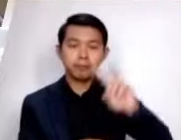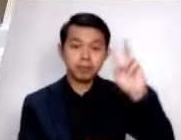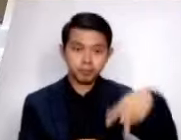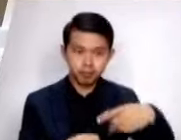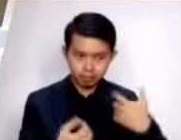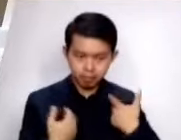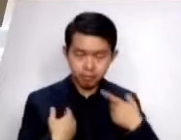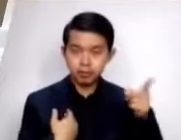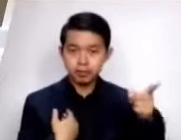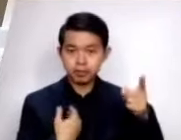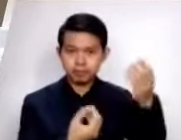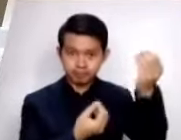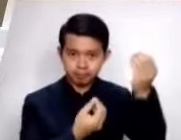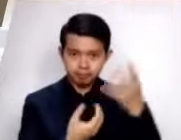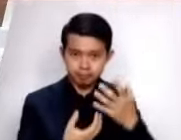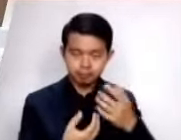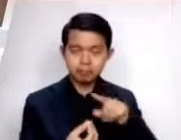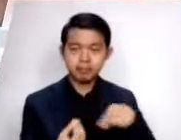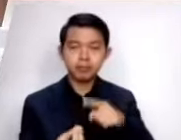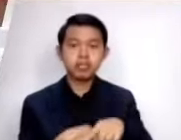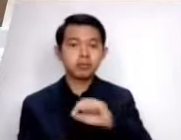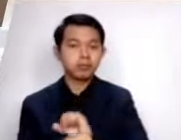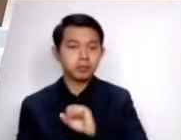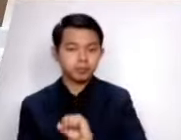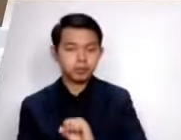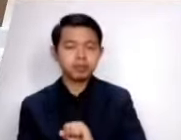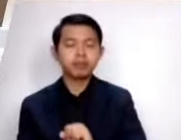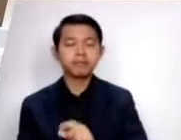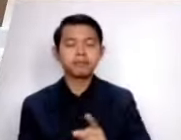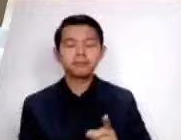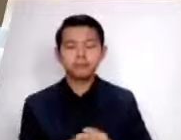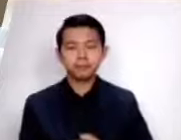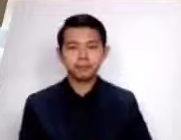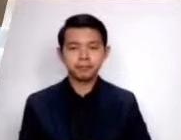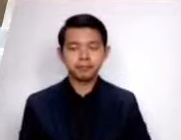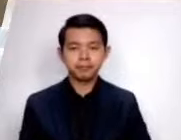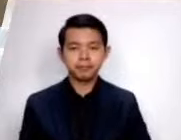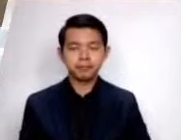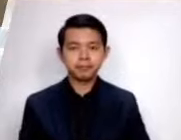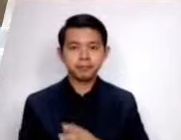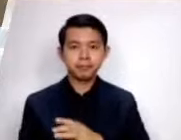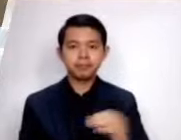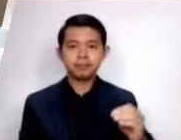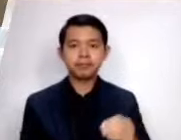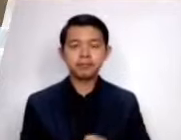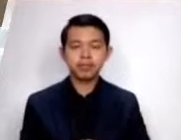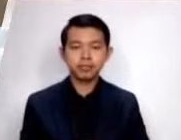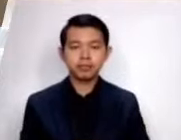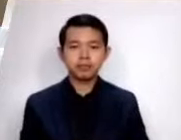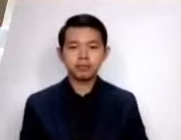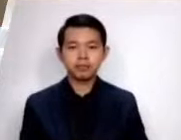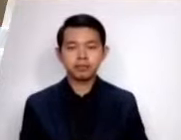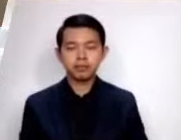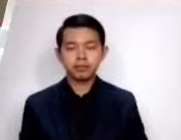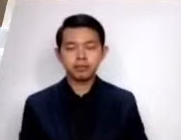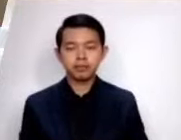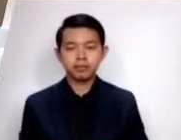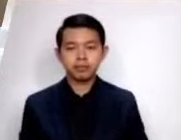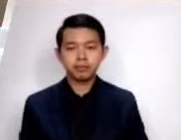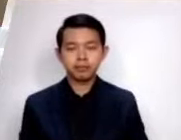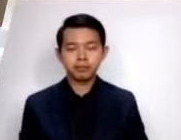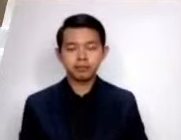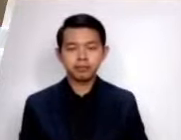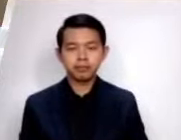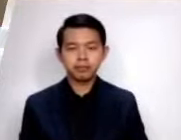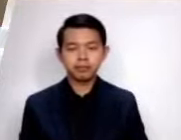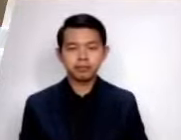sa trabaho at meron siyang sa bayan. Sorry, sa bayan. Tatlo siya sa